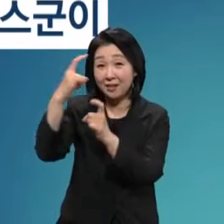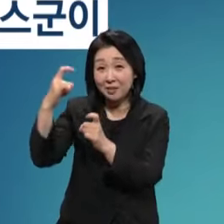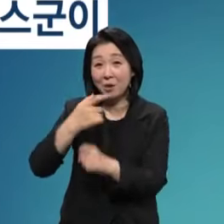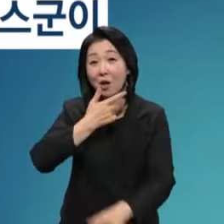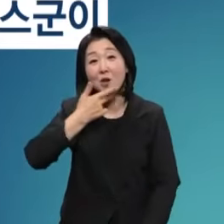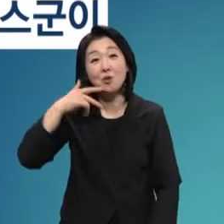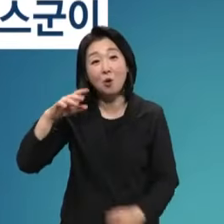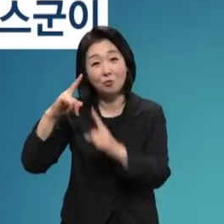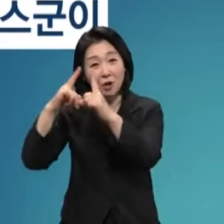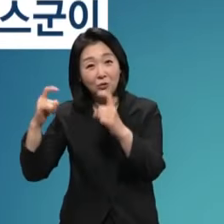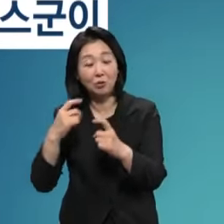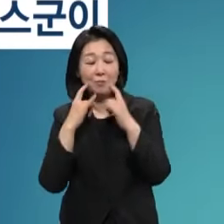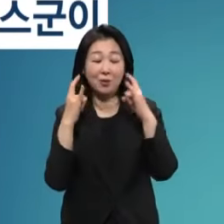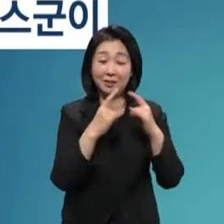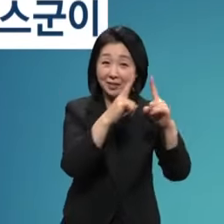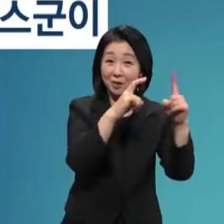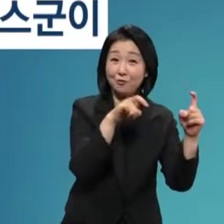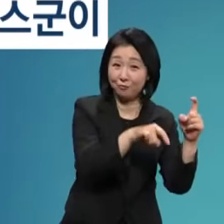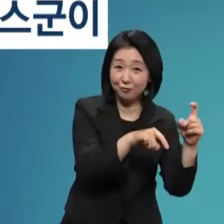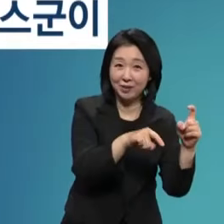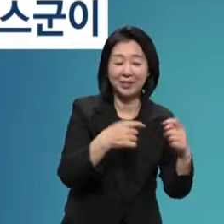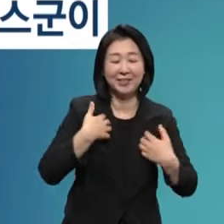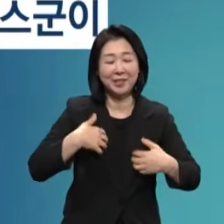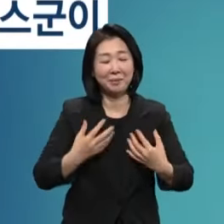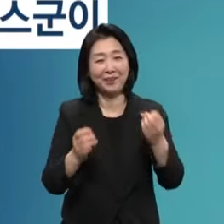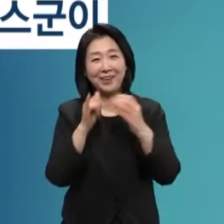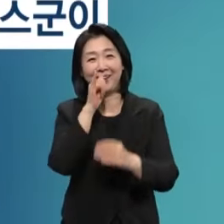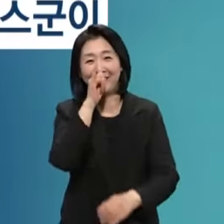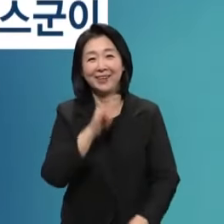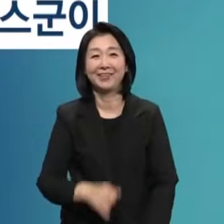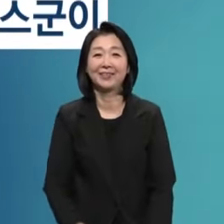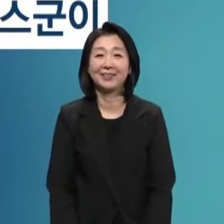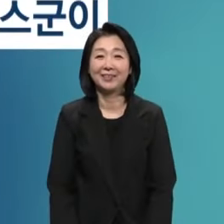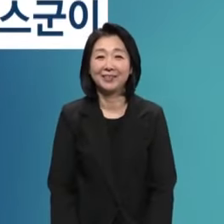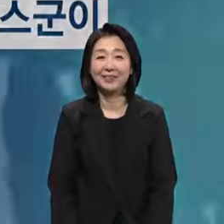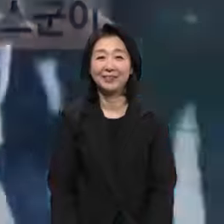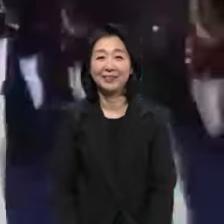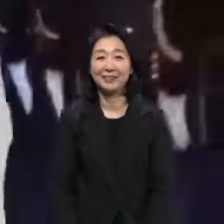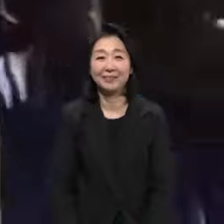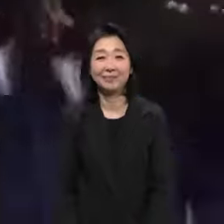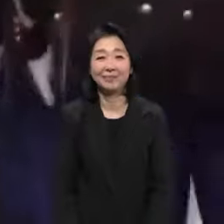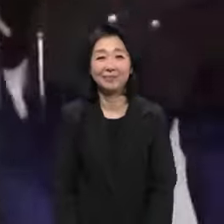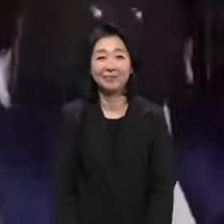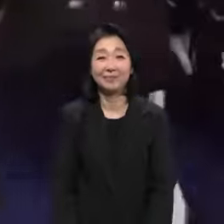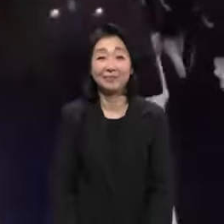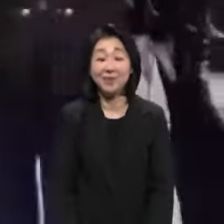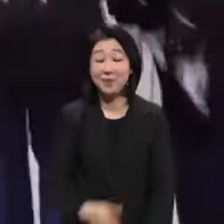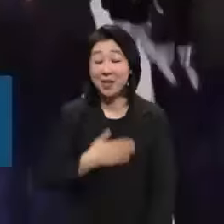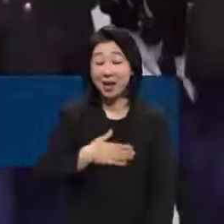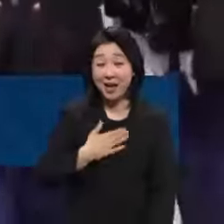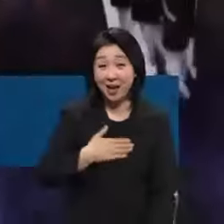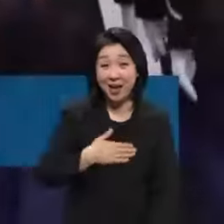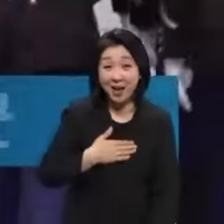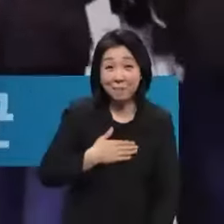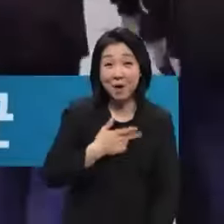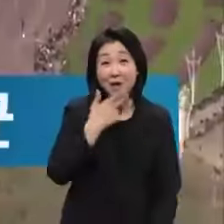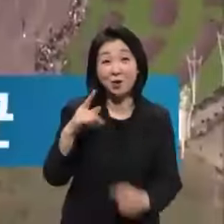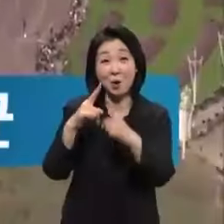영국의 버킹엄궁과 프랑스의 엘리제궁에선 재미있는 행사가 있었는데요. 우리에게도 익숙한